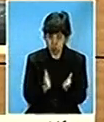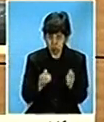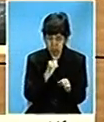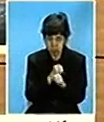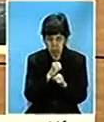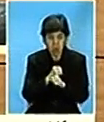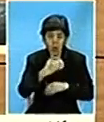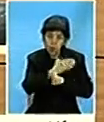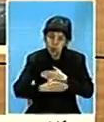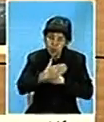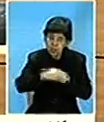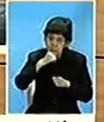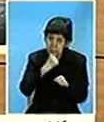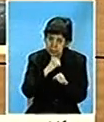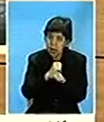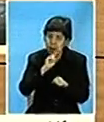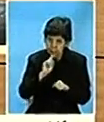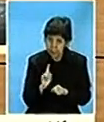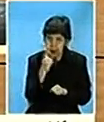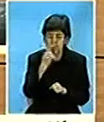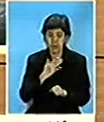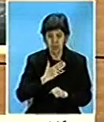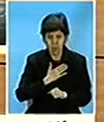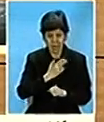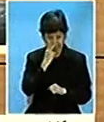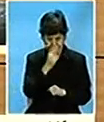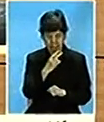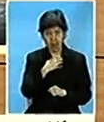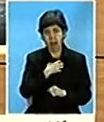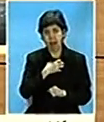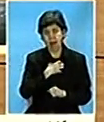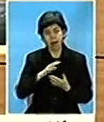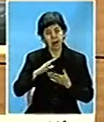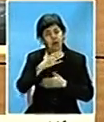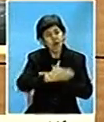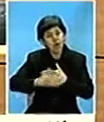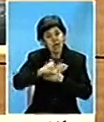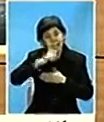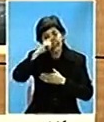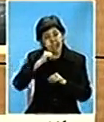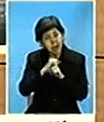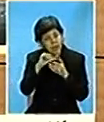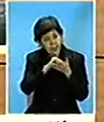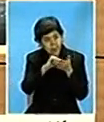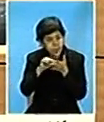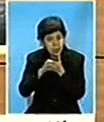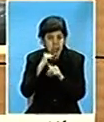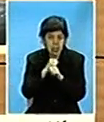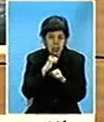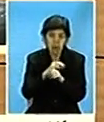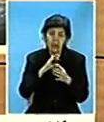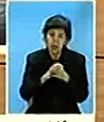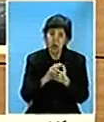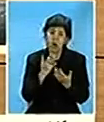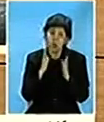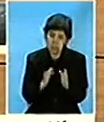ปรับสภาพการรถไฟให้ดีกว่านี้มากครับผมอยากจะเห็นการรถไฟของประเทศไทยปรับปรุงตัวเองทั้งด้านพนักงานด้านสวัสดิการ